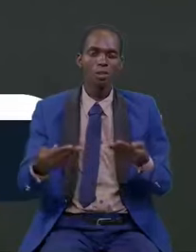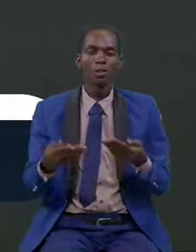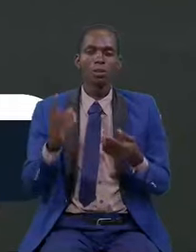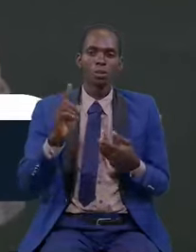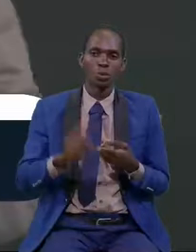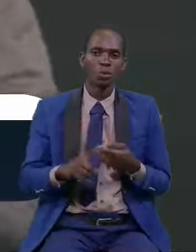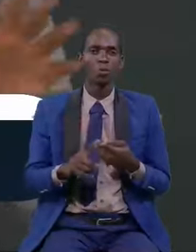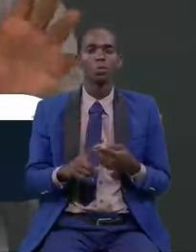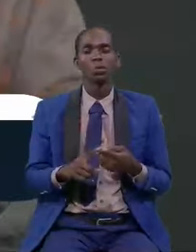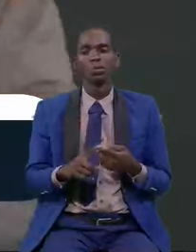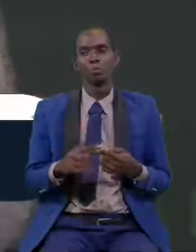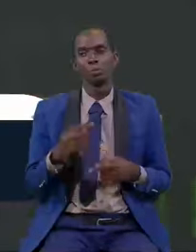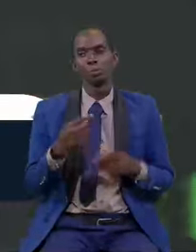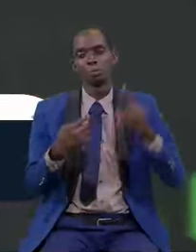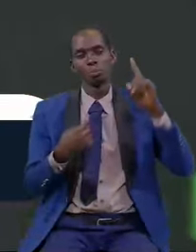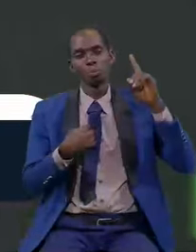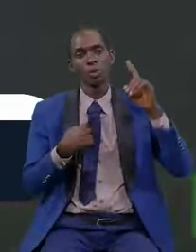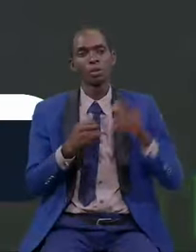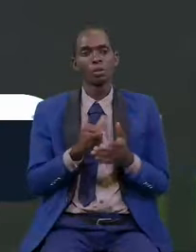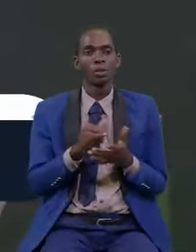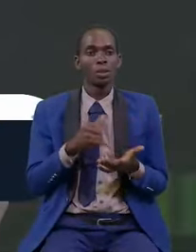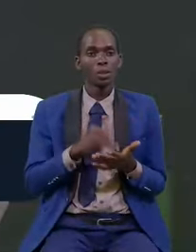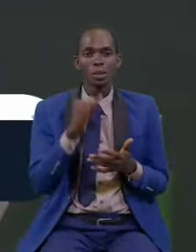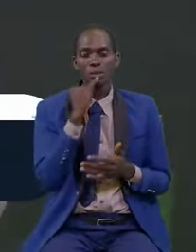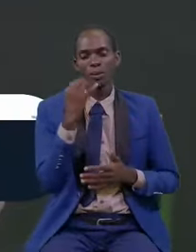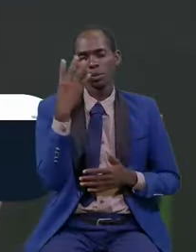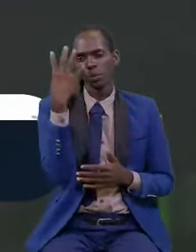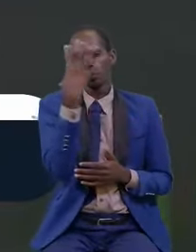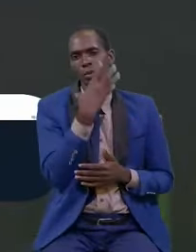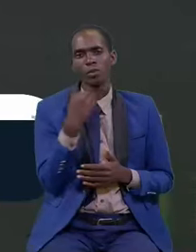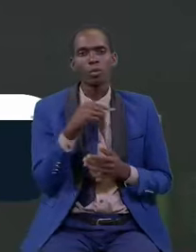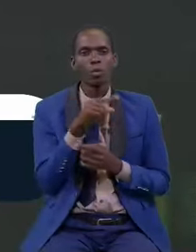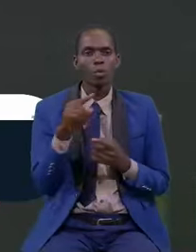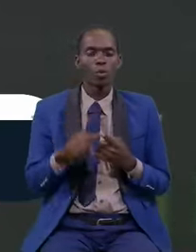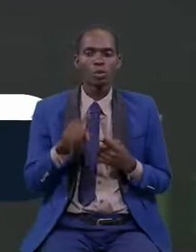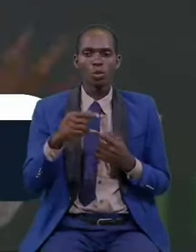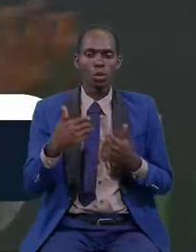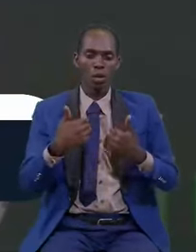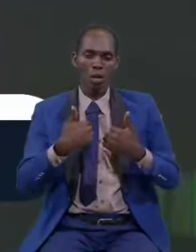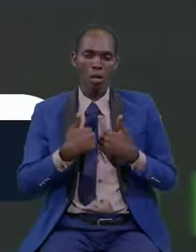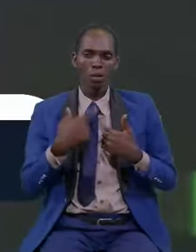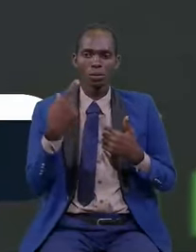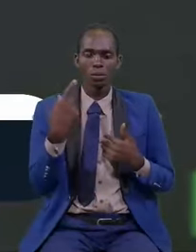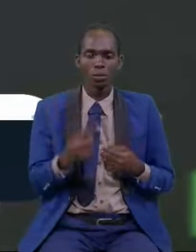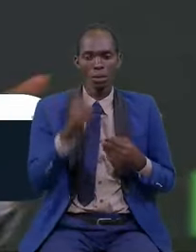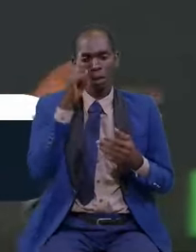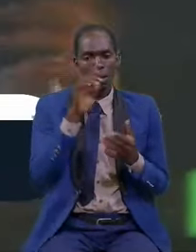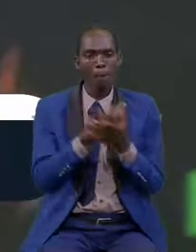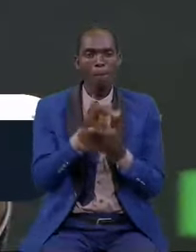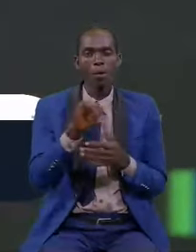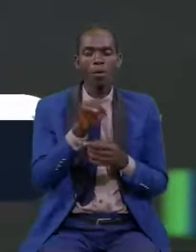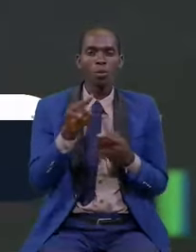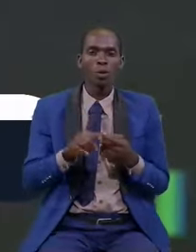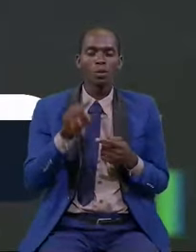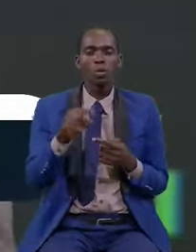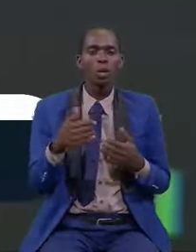donné, vous savez, c'est beau, c'est merveilleux, lorsque on a cette notion, on